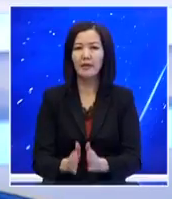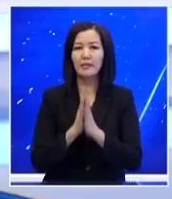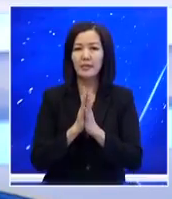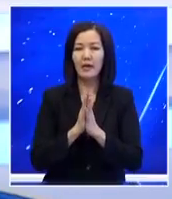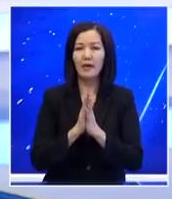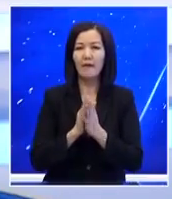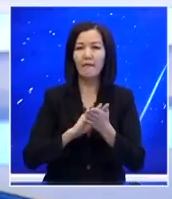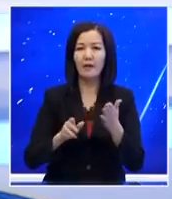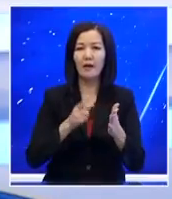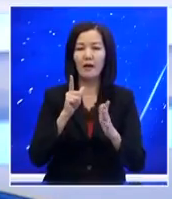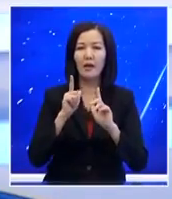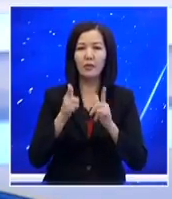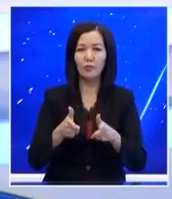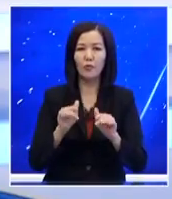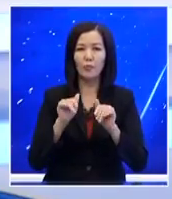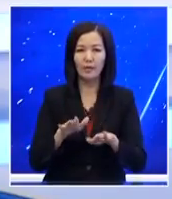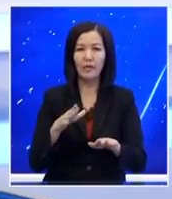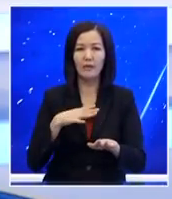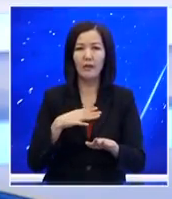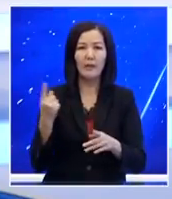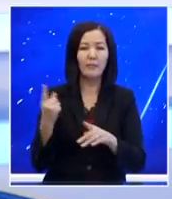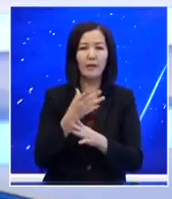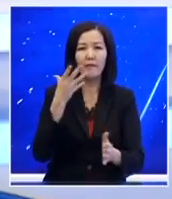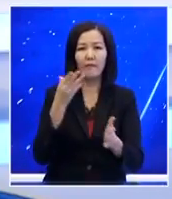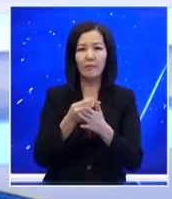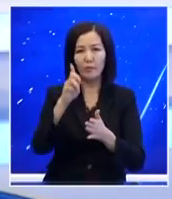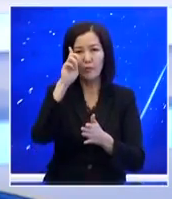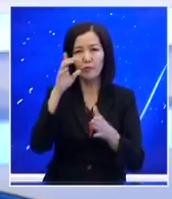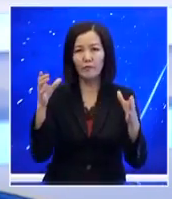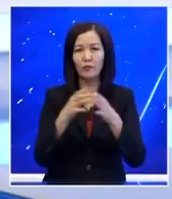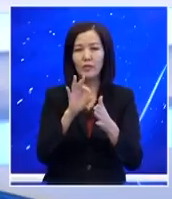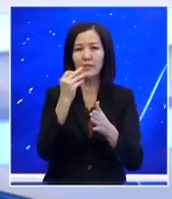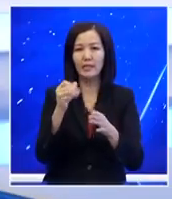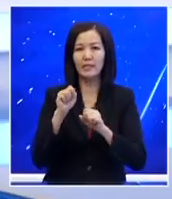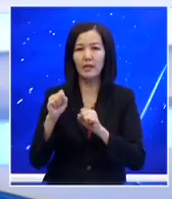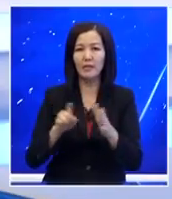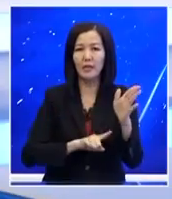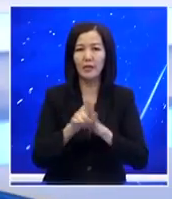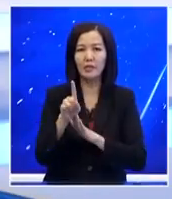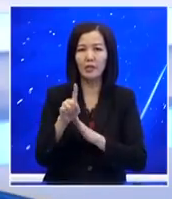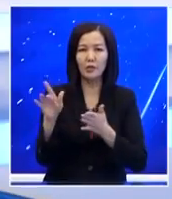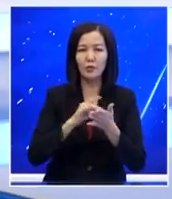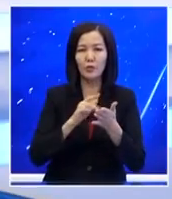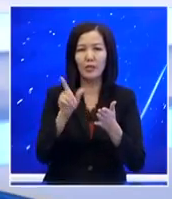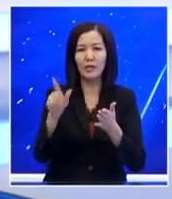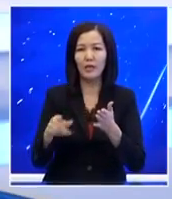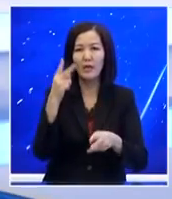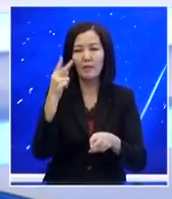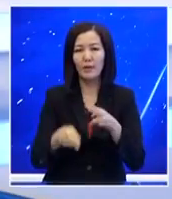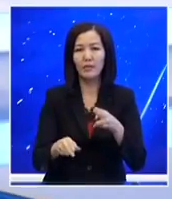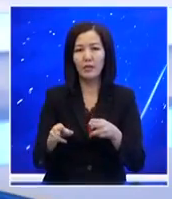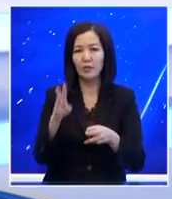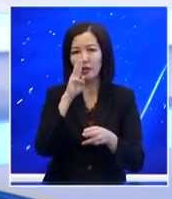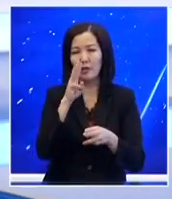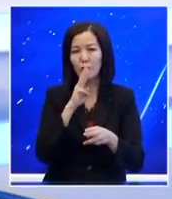Заявка одобрена. Первые выплаты из Государственного фонда социального страхования начали поступать на счета граждан, потерявших доход в